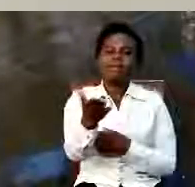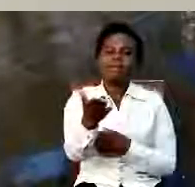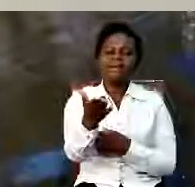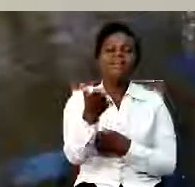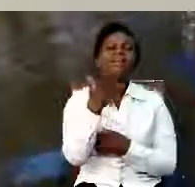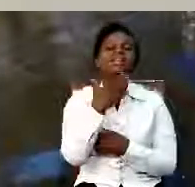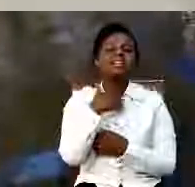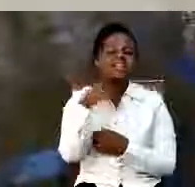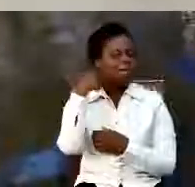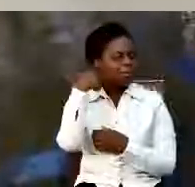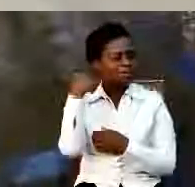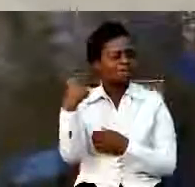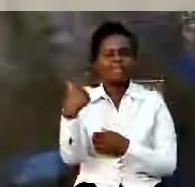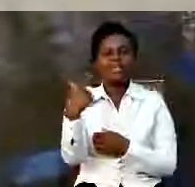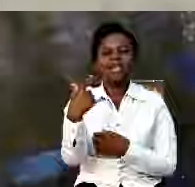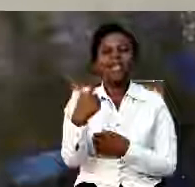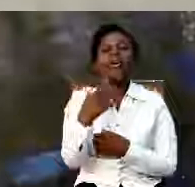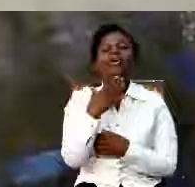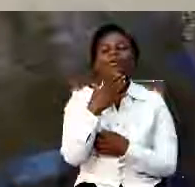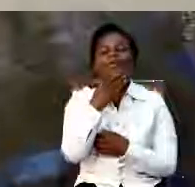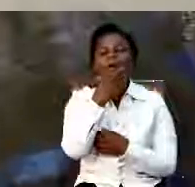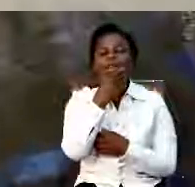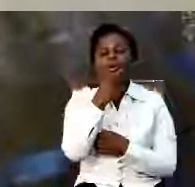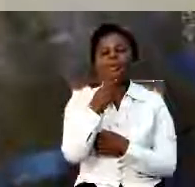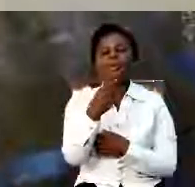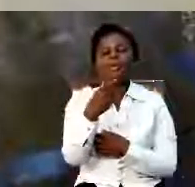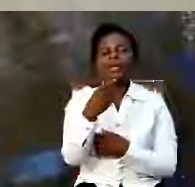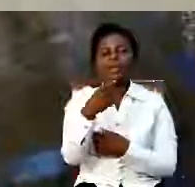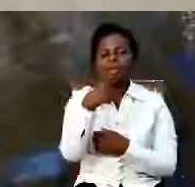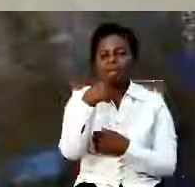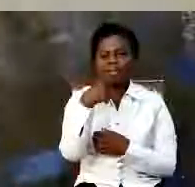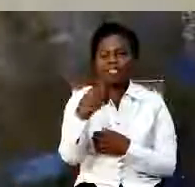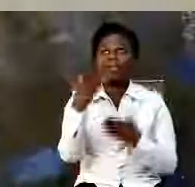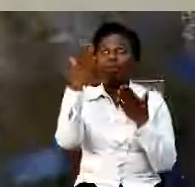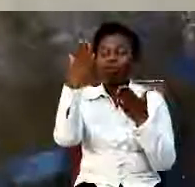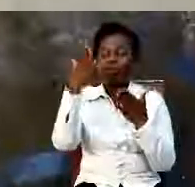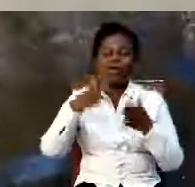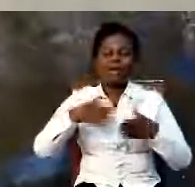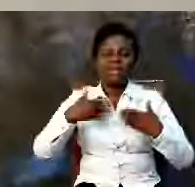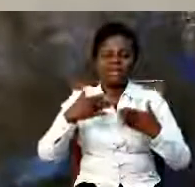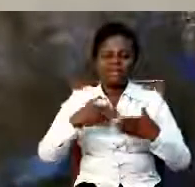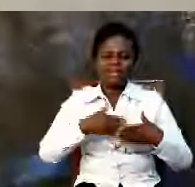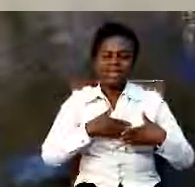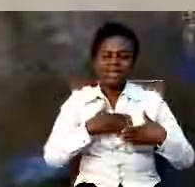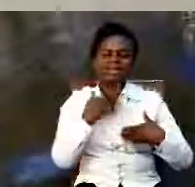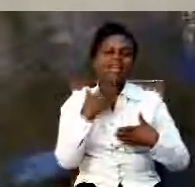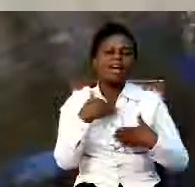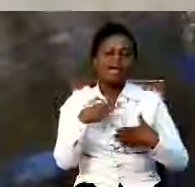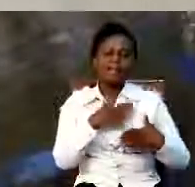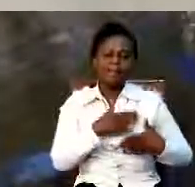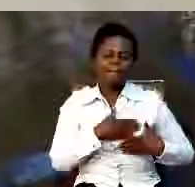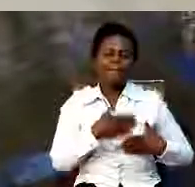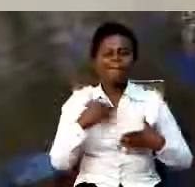Nataka kusikia wanaume akisema Mungu anataka nimpende mke wangu.